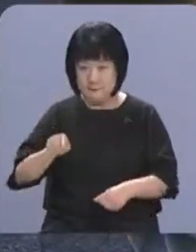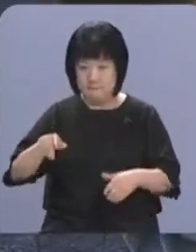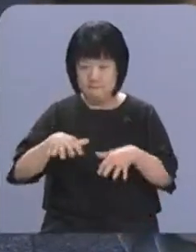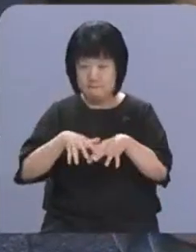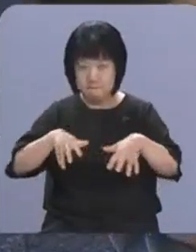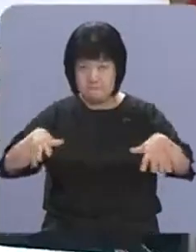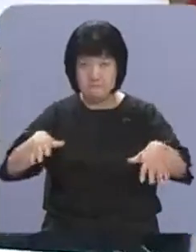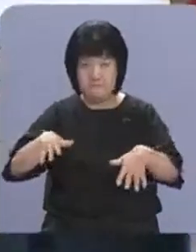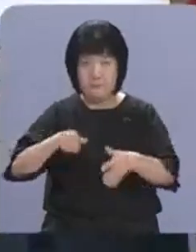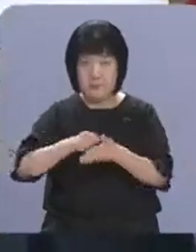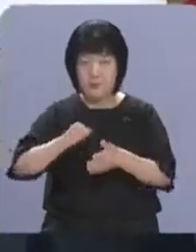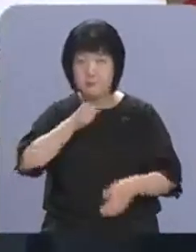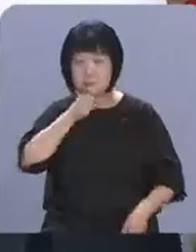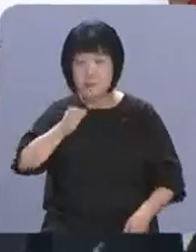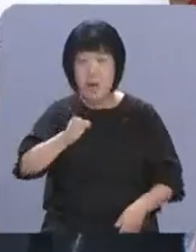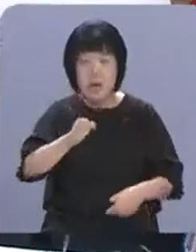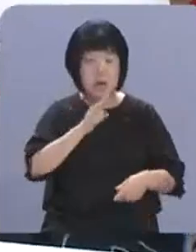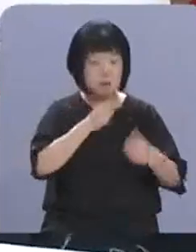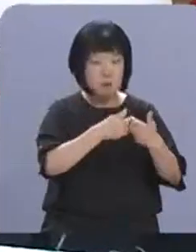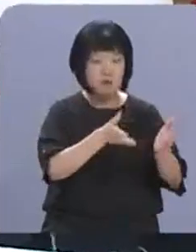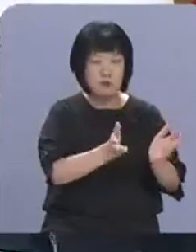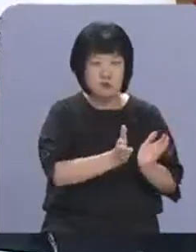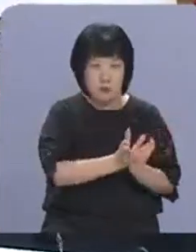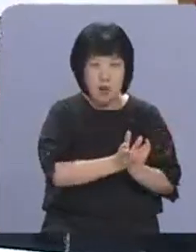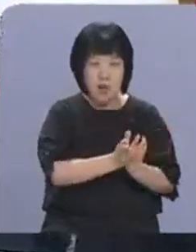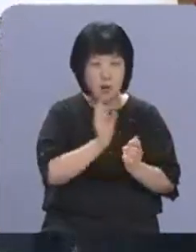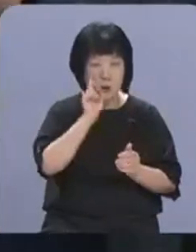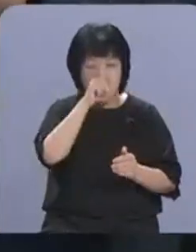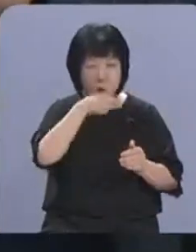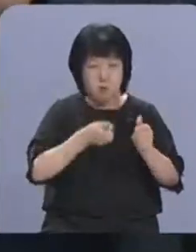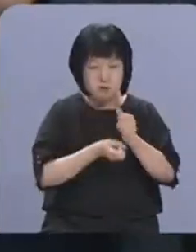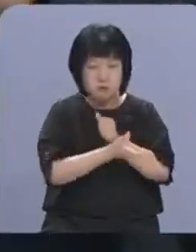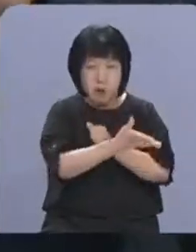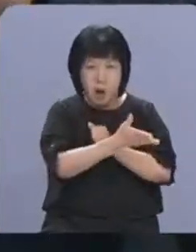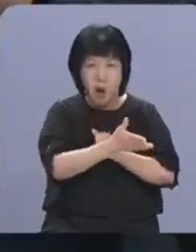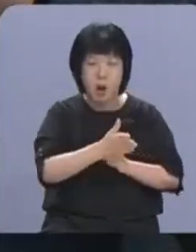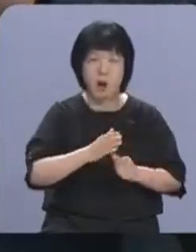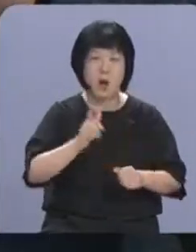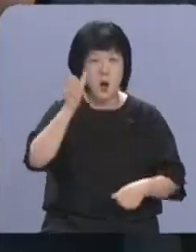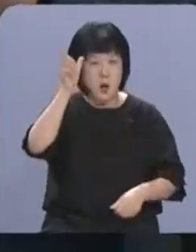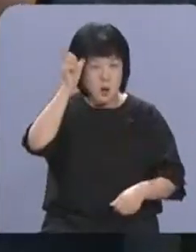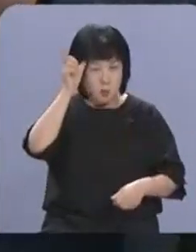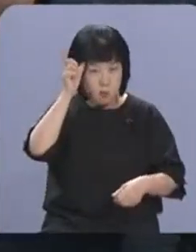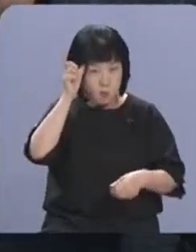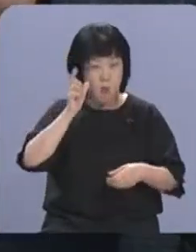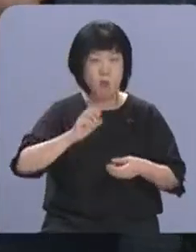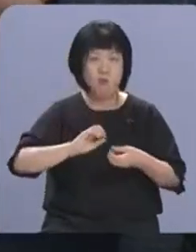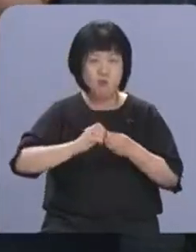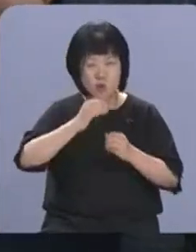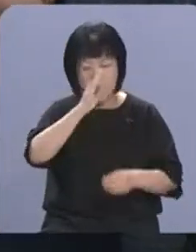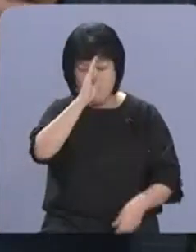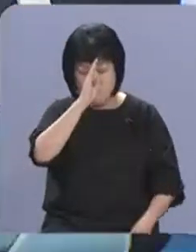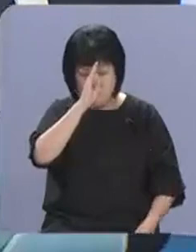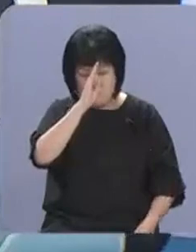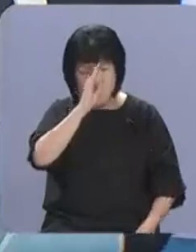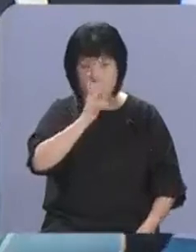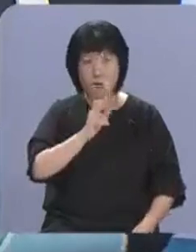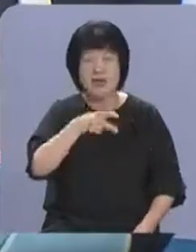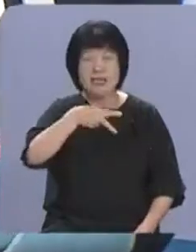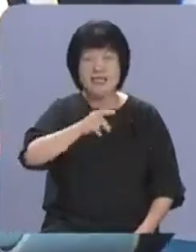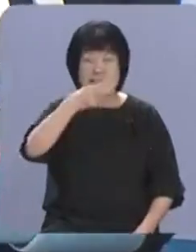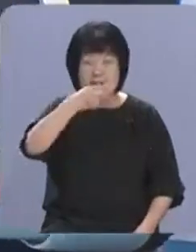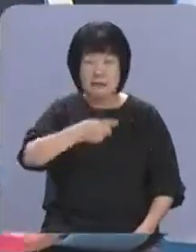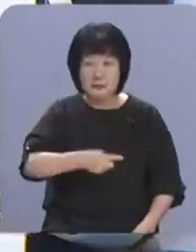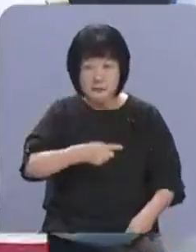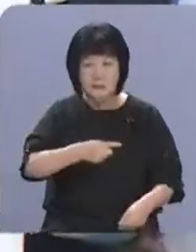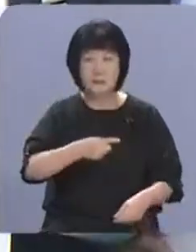기자회견을 열었습니다. 이들은 민주당의 후쿠시마 원전 오염수 선동이 광우병과 사드에 이은 괴담이라고 일축했습니다.